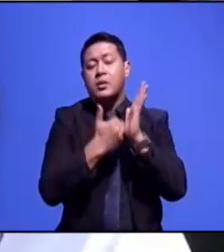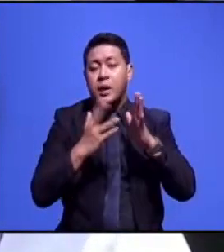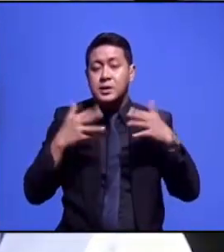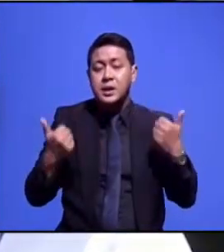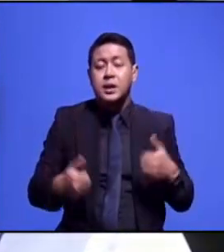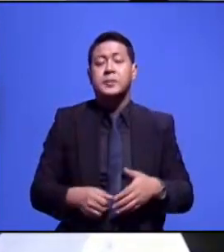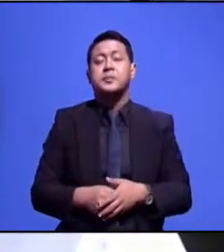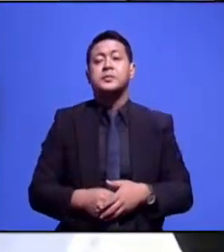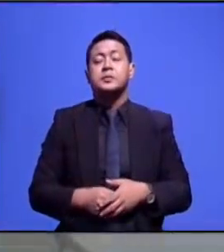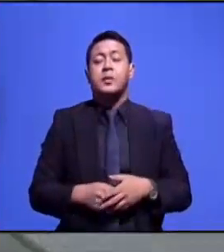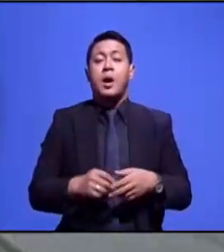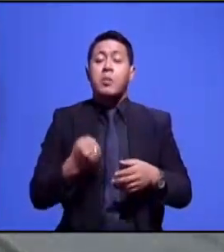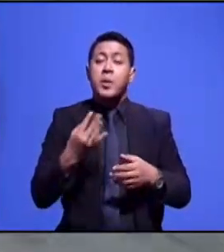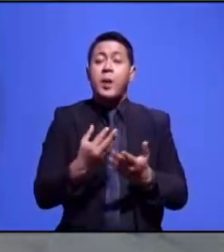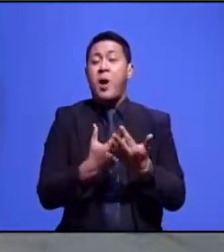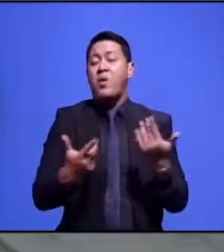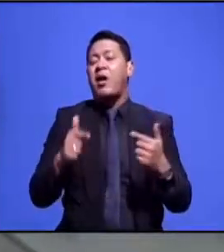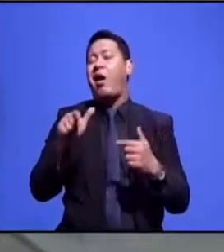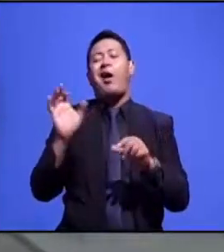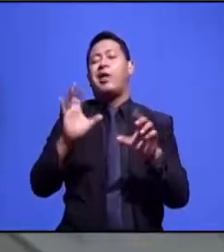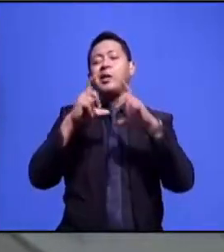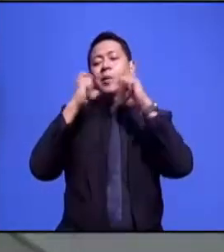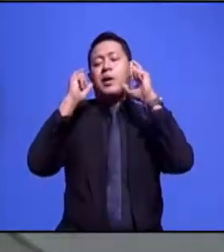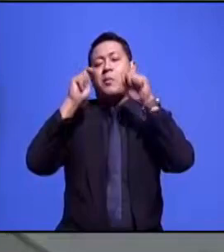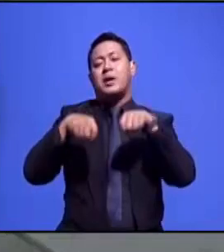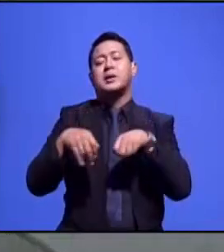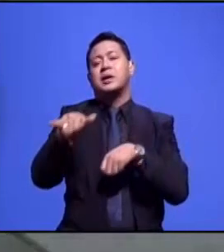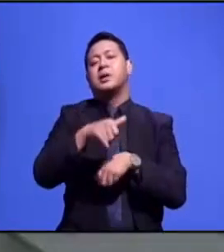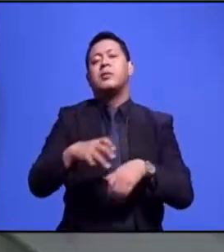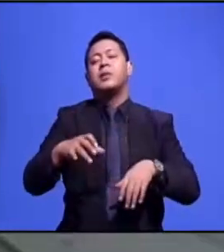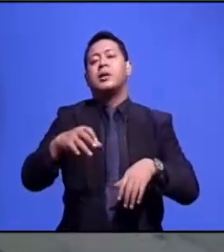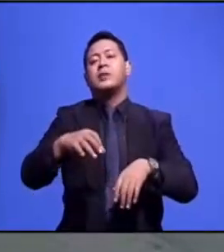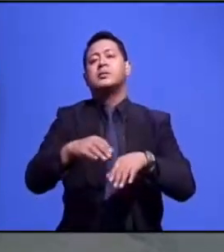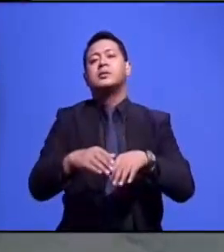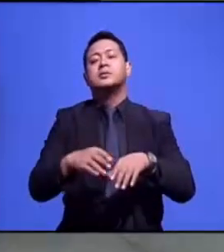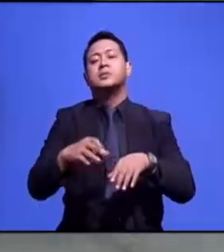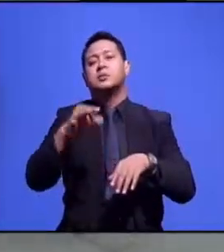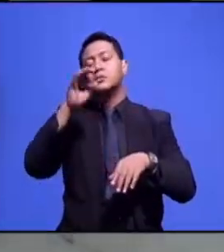Tidak hanya PNS, beberapa warga yang tidak menggunakan masker juga diamankan.